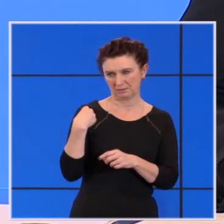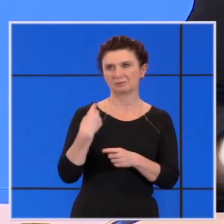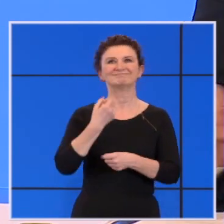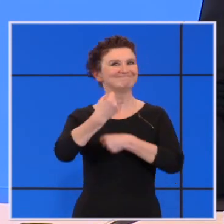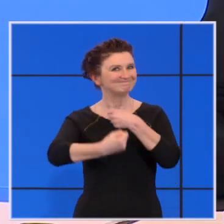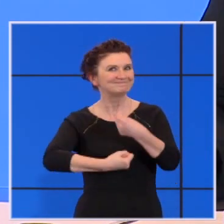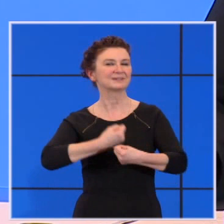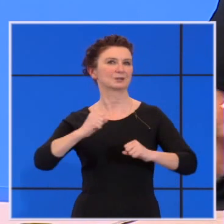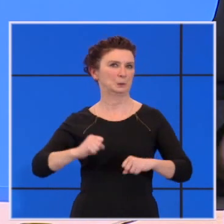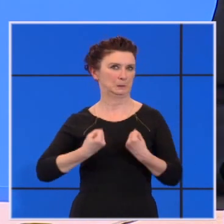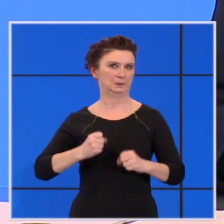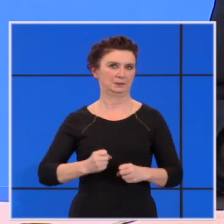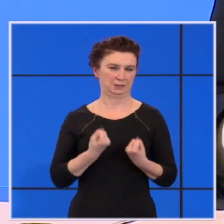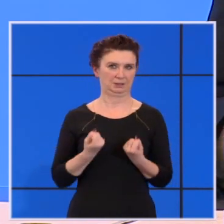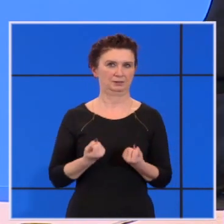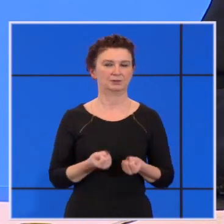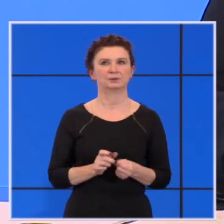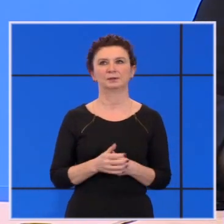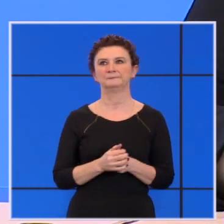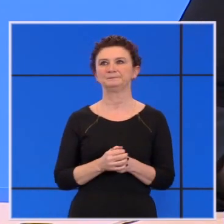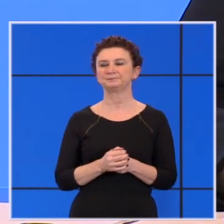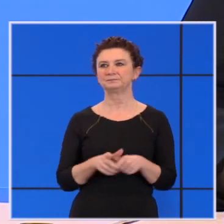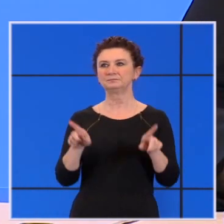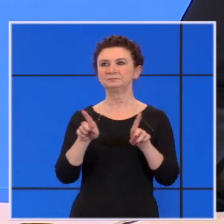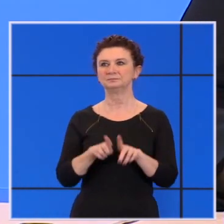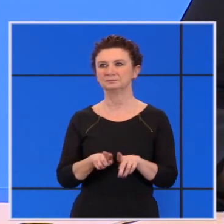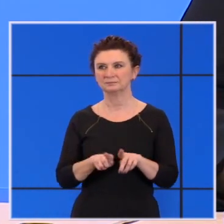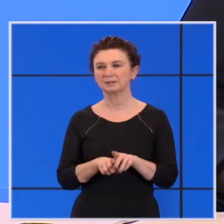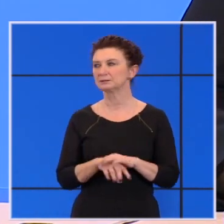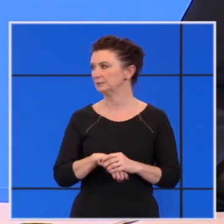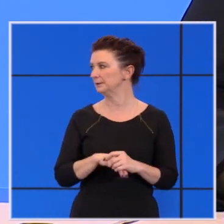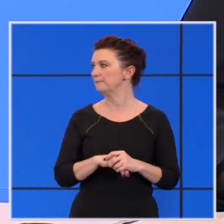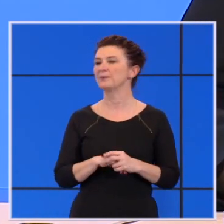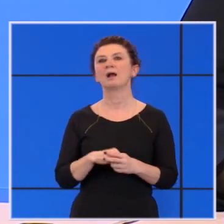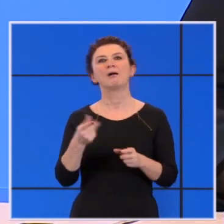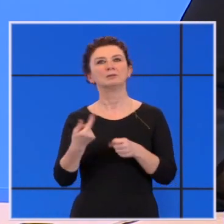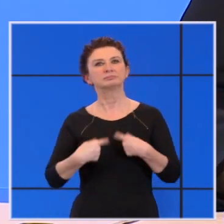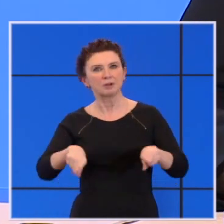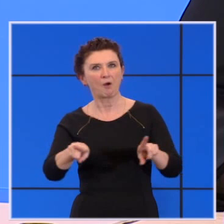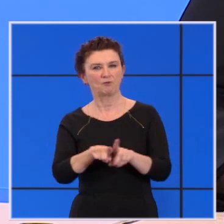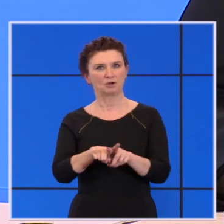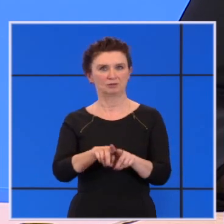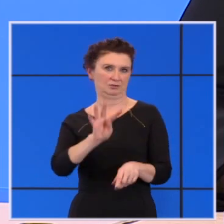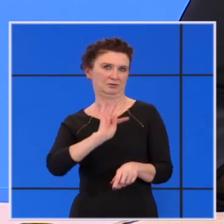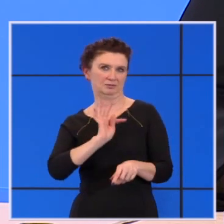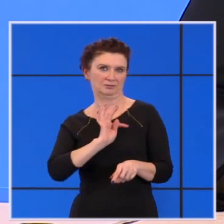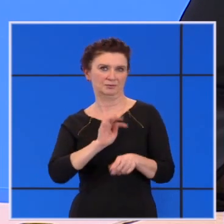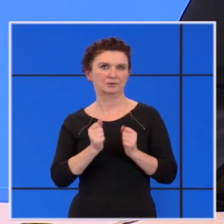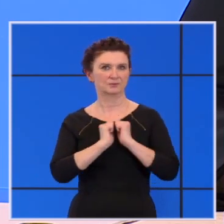Działają również instytucje, które są powołane do pełnienia bardzo określonych funkcji. Takimi instytucjami, które mają